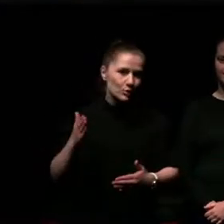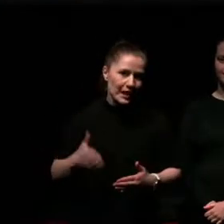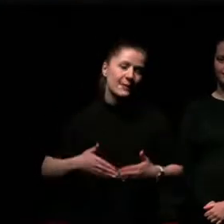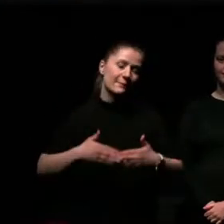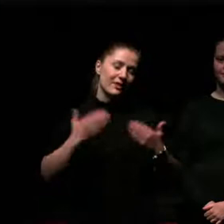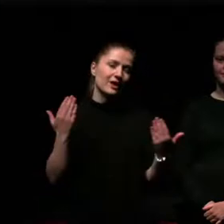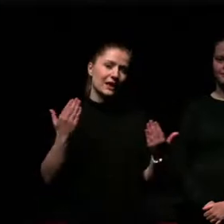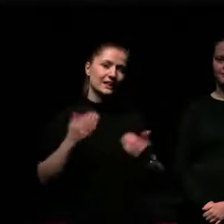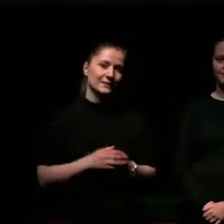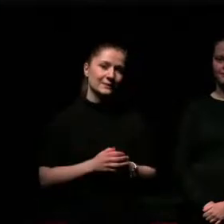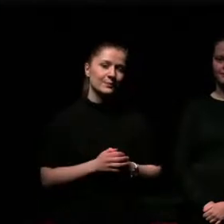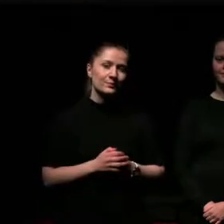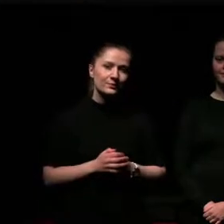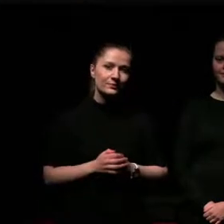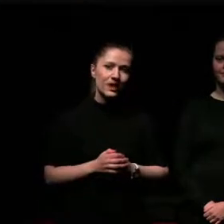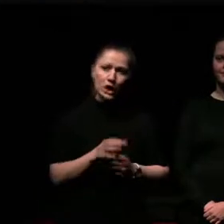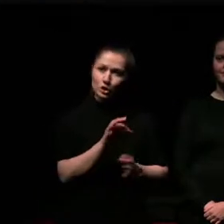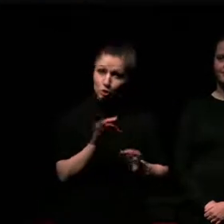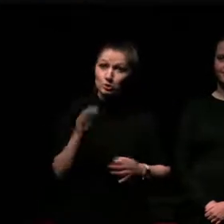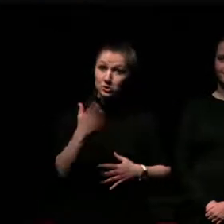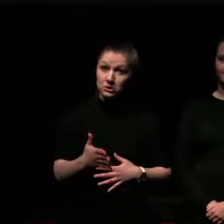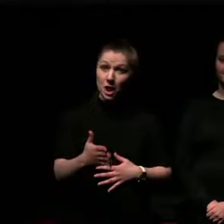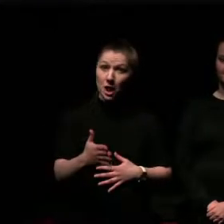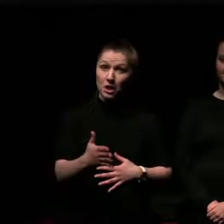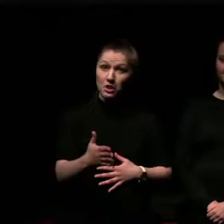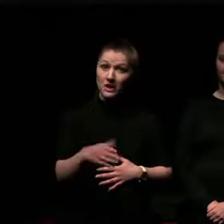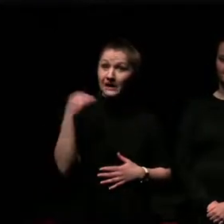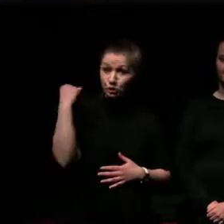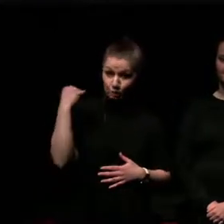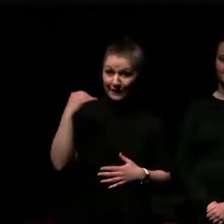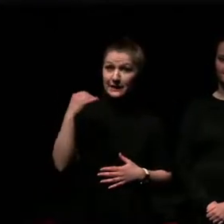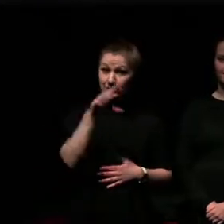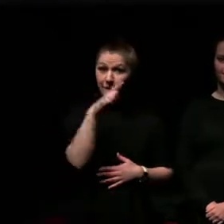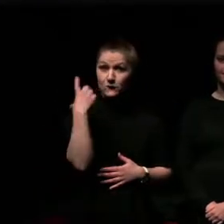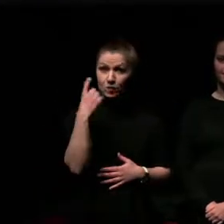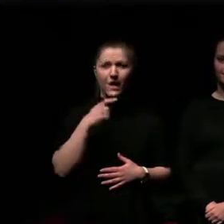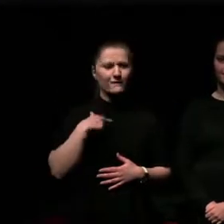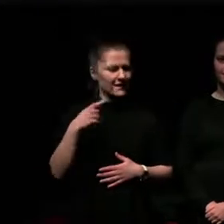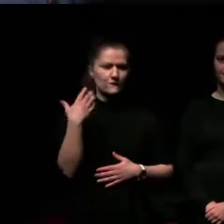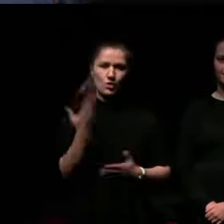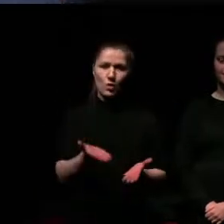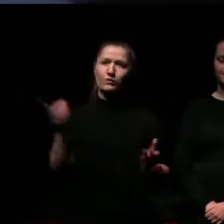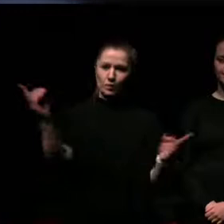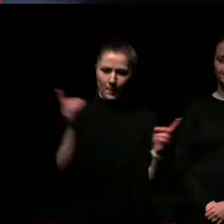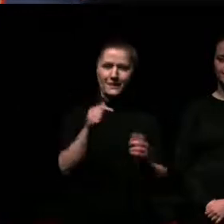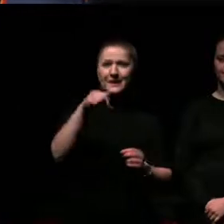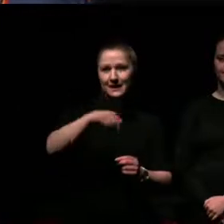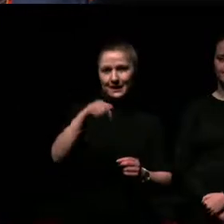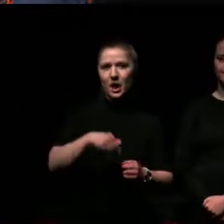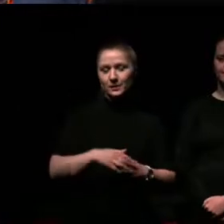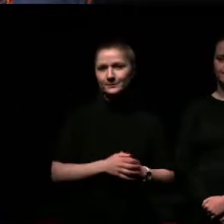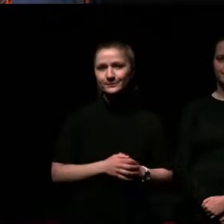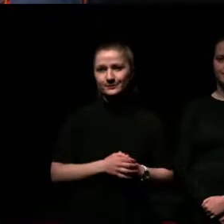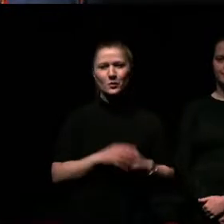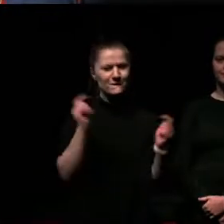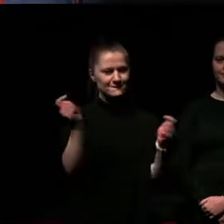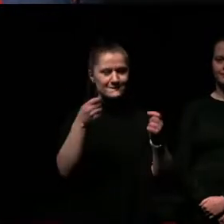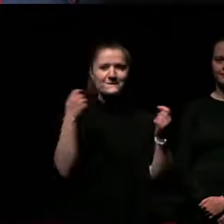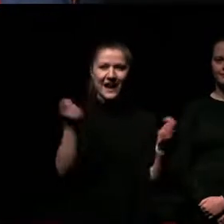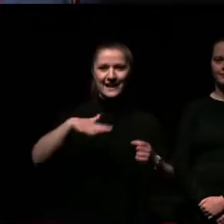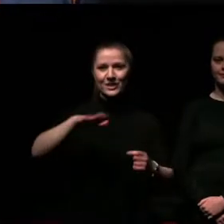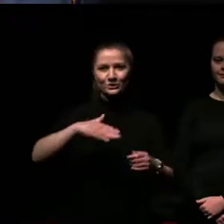med dagen. Tusen takk til Studentersamfunnet for at vi får være her i dag og få